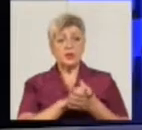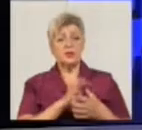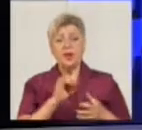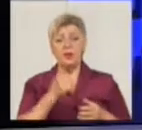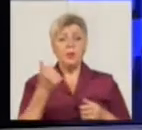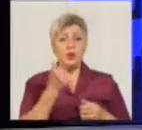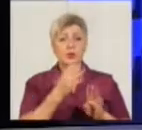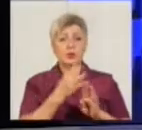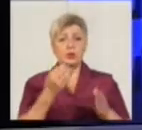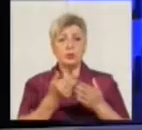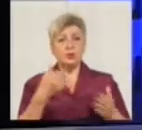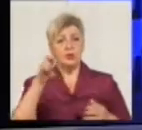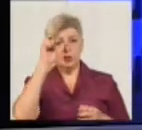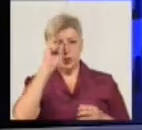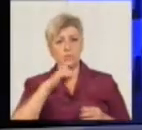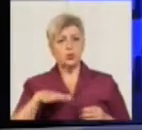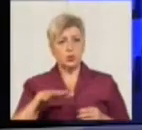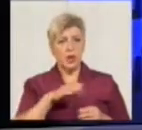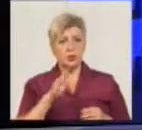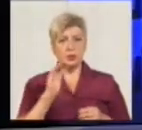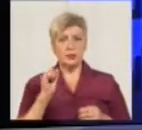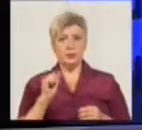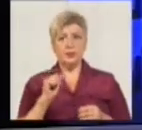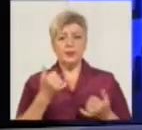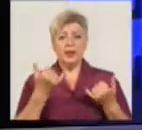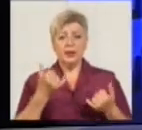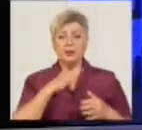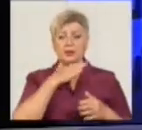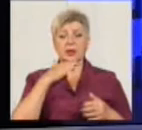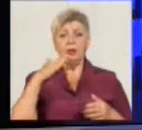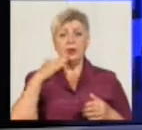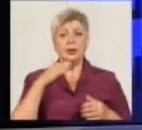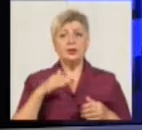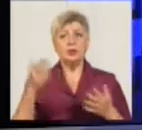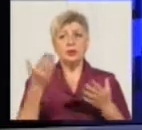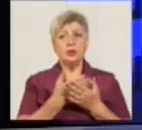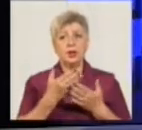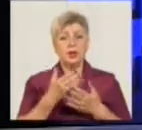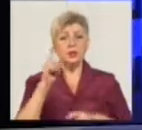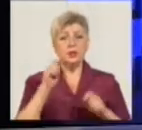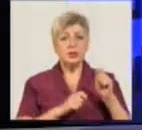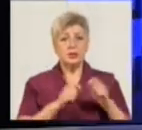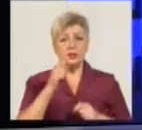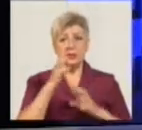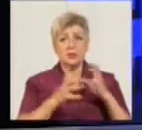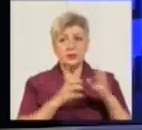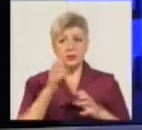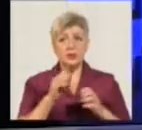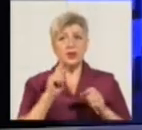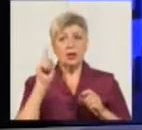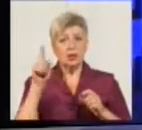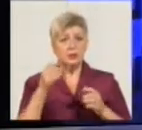Як ми вже згадували, цей фільм зараз на багатьох кінофестивалях світу, на міжнародних. Тобто там він проходить цей